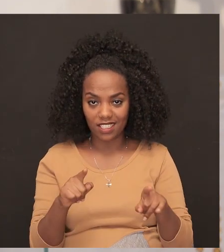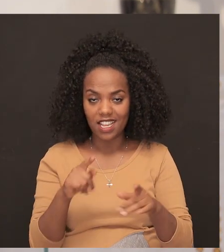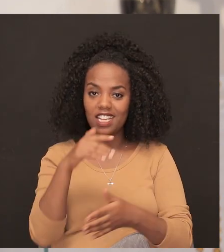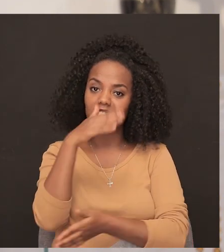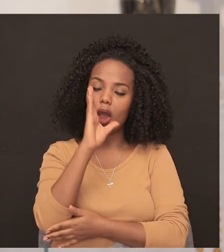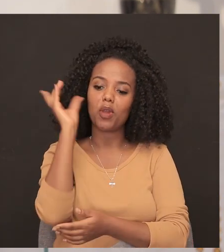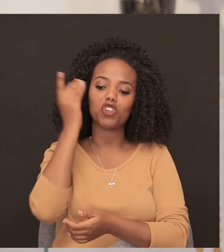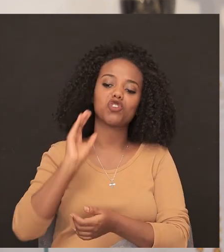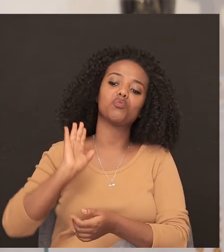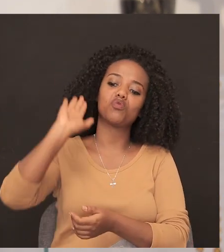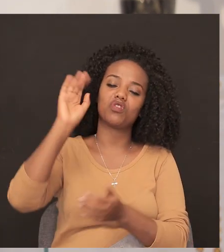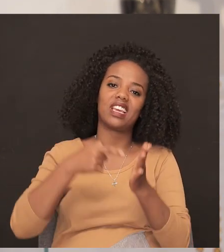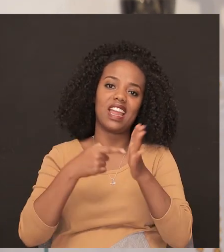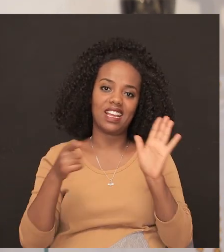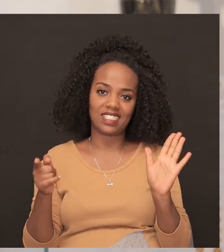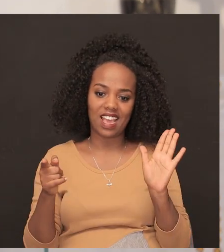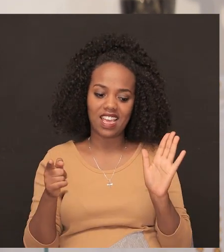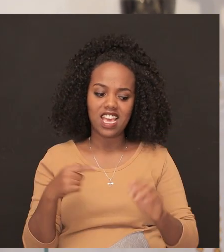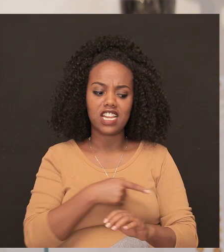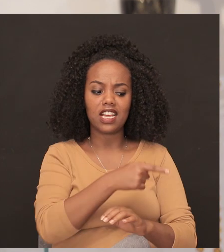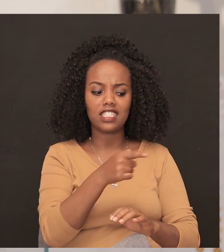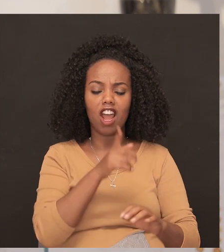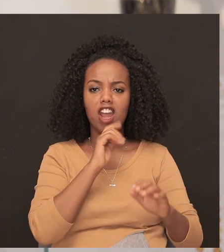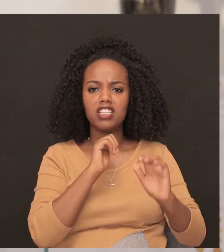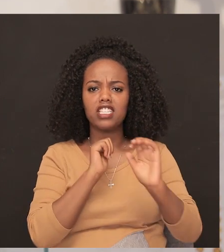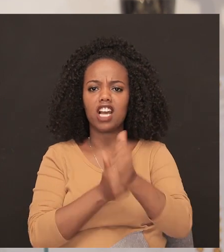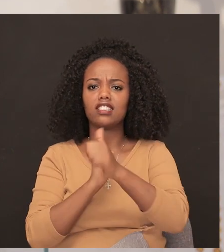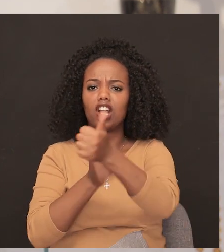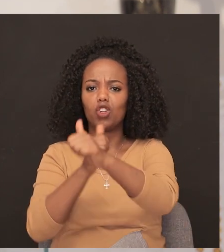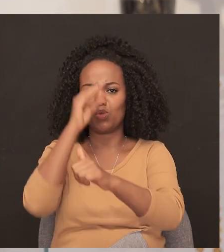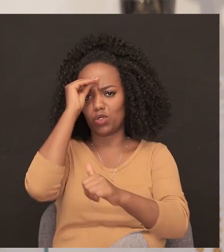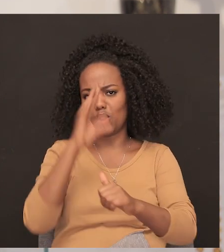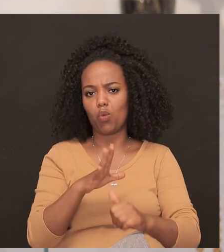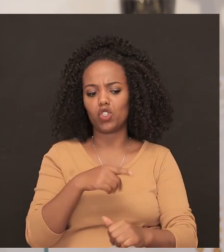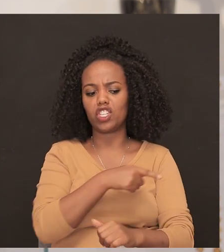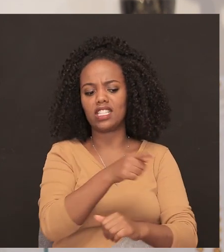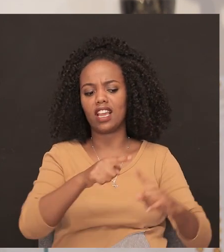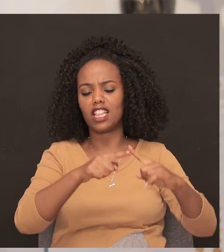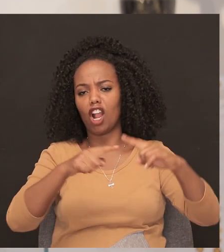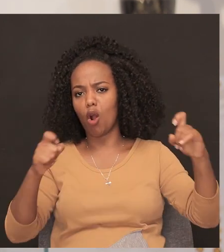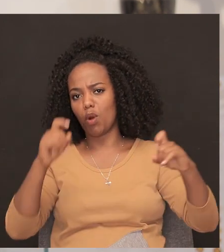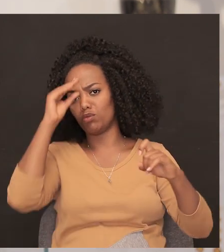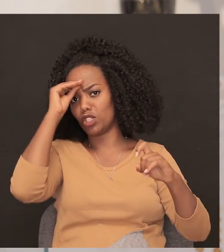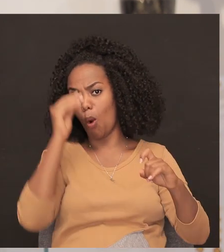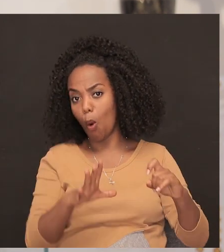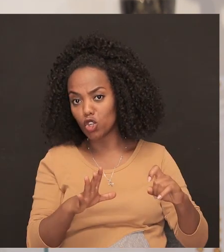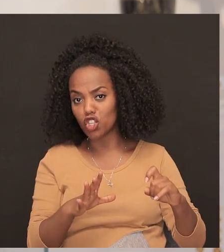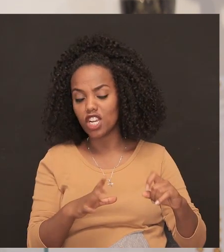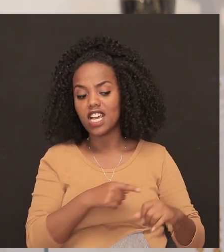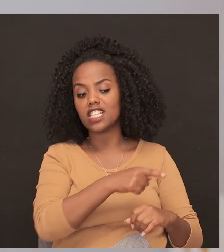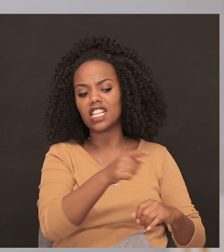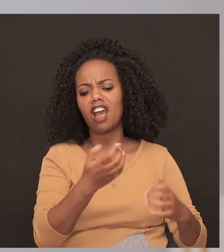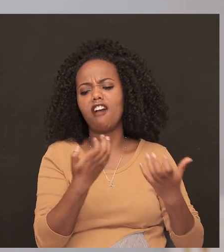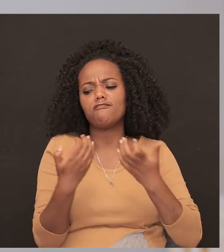ግን እግዚአብሔር ክብሩን ገለጠ። እነዛ ያሳደዱት ሰዎች፣ እነዛ የተቃወሙት ሰዎች፣